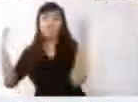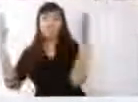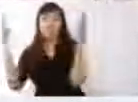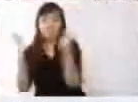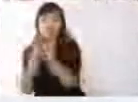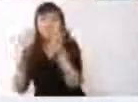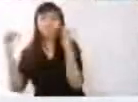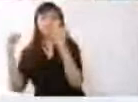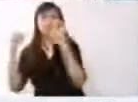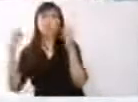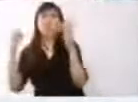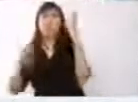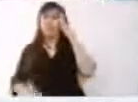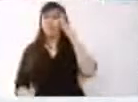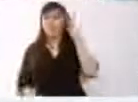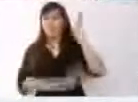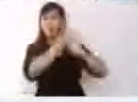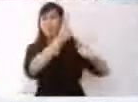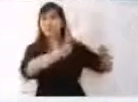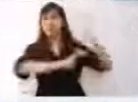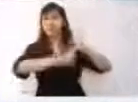na po nila ngayon yung